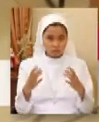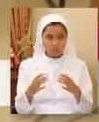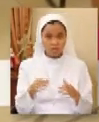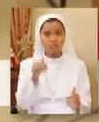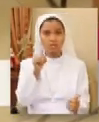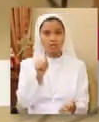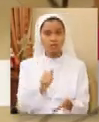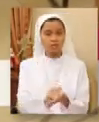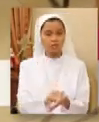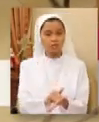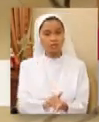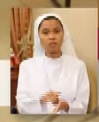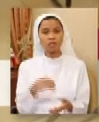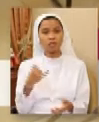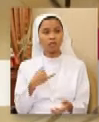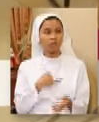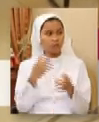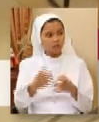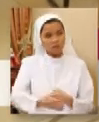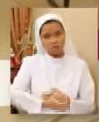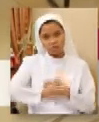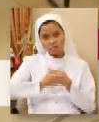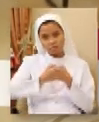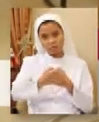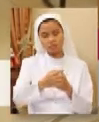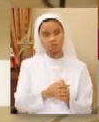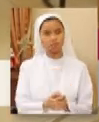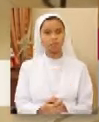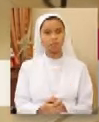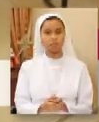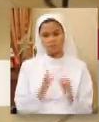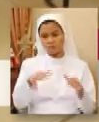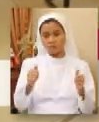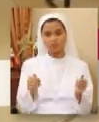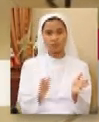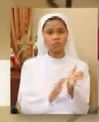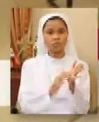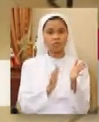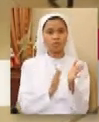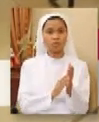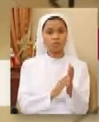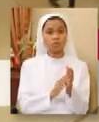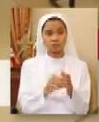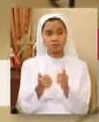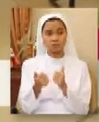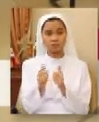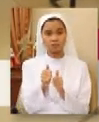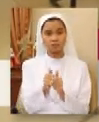ang confidence nila sa sarili nila, sister. Pero ang pang-schooling nila, sister, they follow the regular?